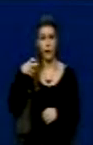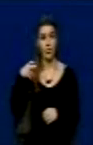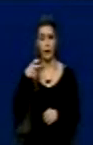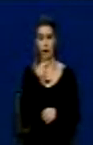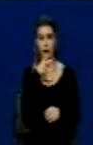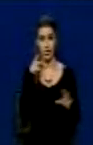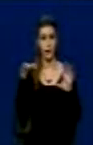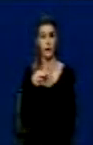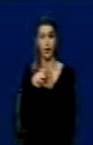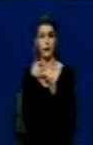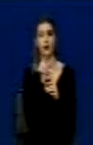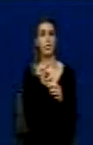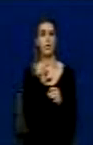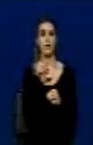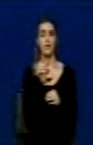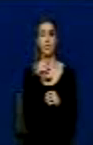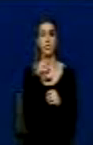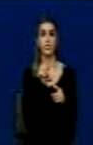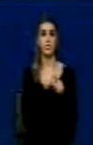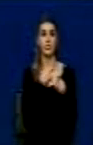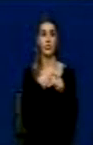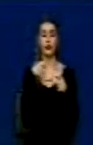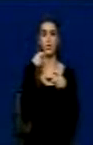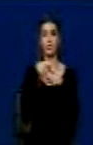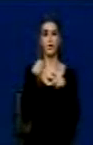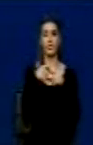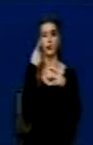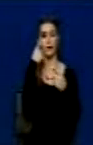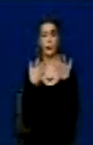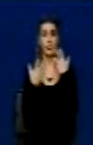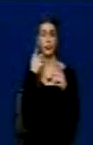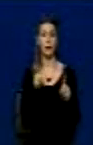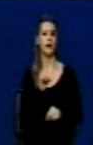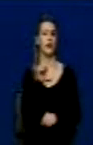mund të hyjmë duke e hjeshtuar realitetin.